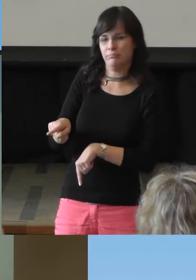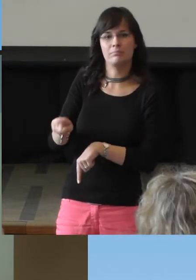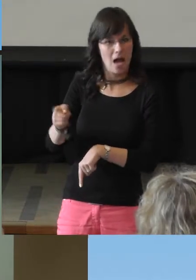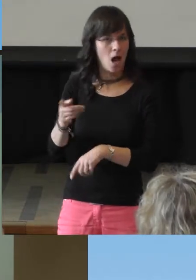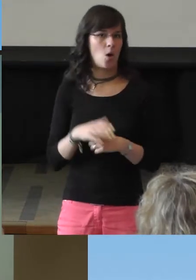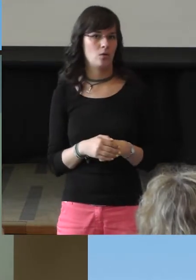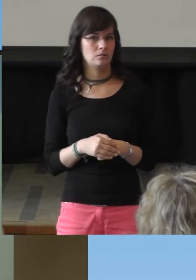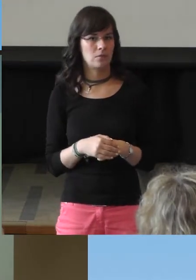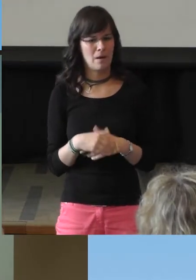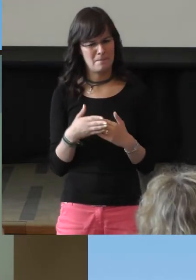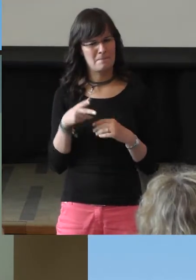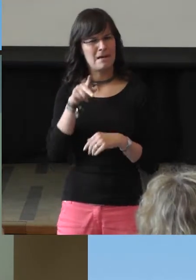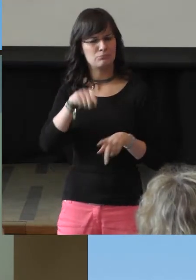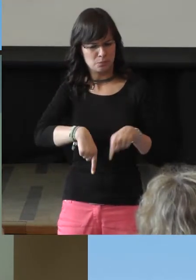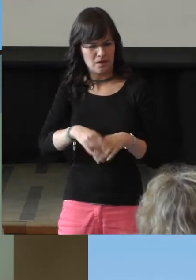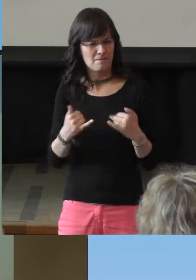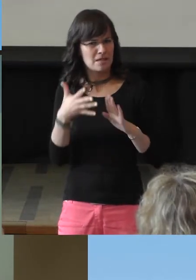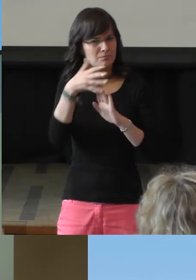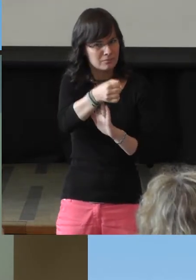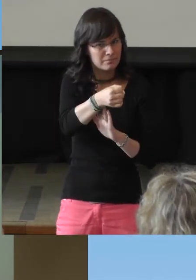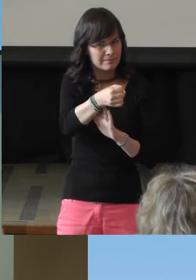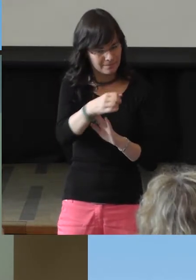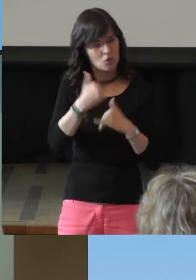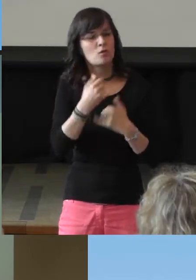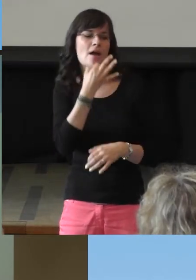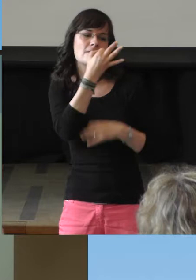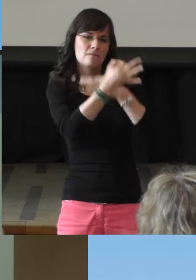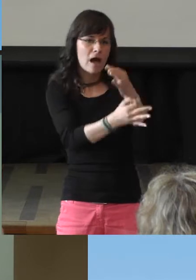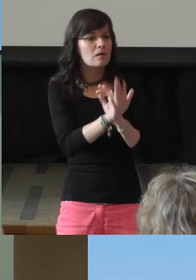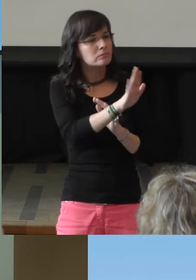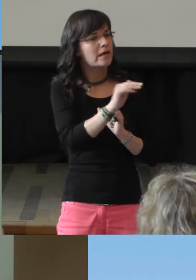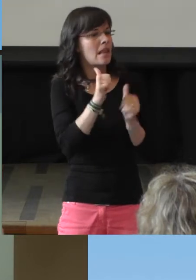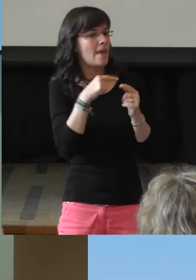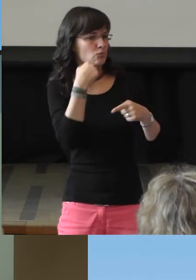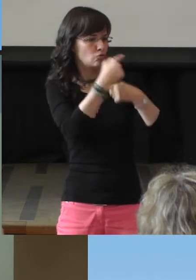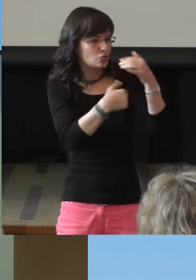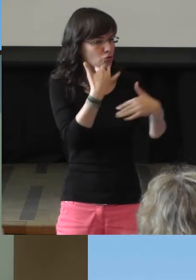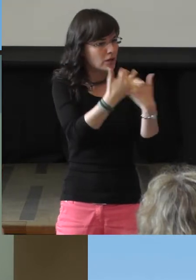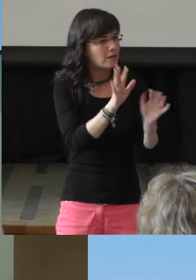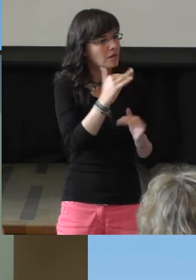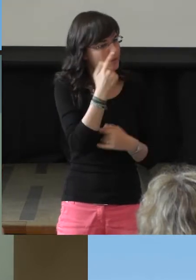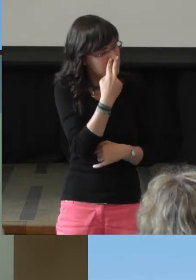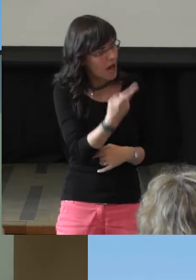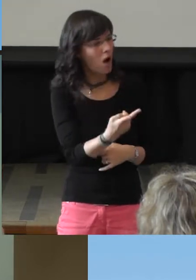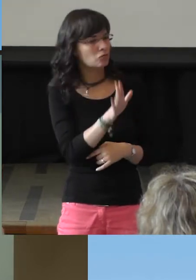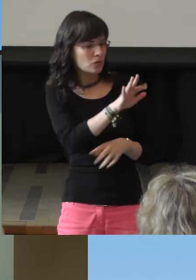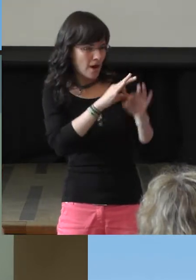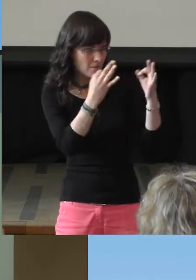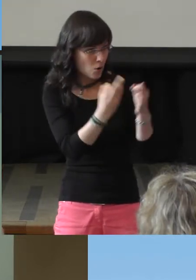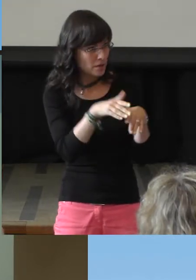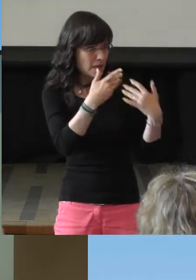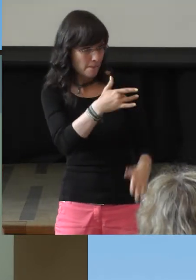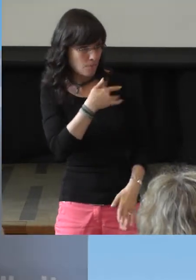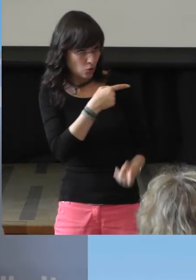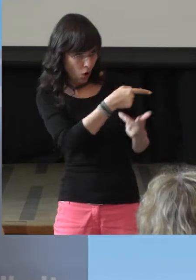Wie diagnostiziert man das? Sicherlich erstmal durch die Anamnese-Erhebung und vor allen Dingen auch die Frage, ob in der Familie Betroffene vorhanden